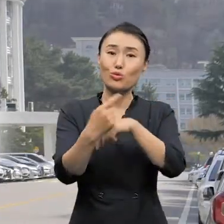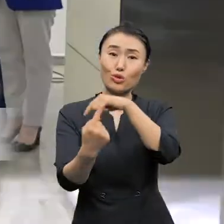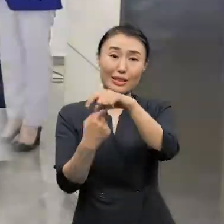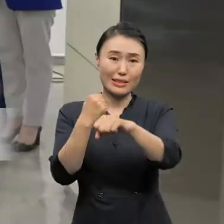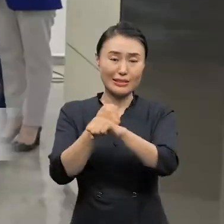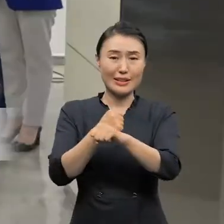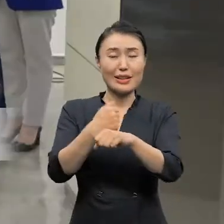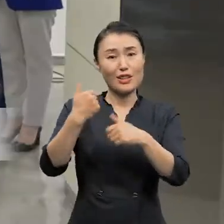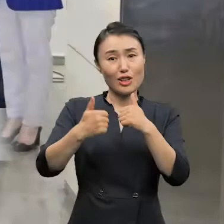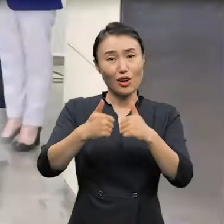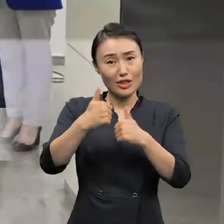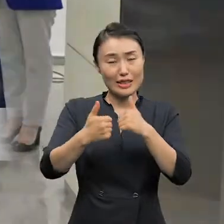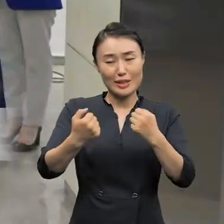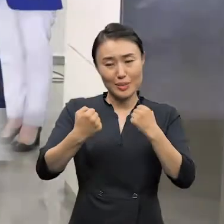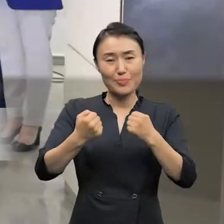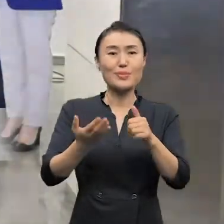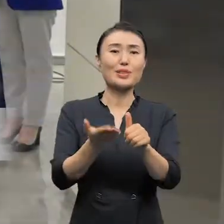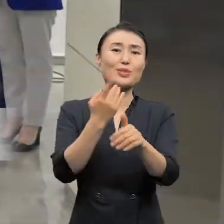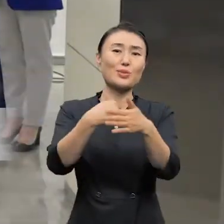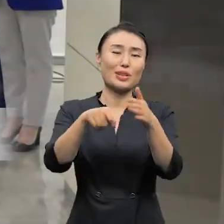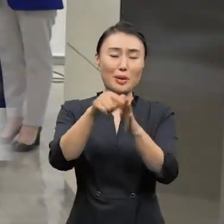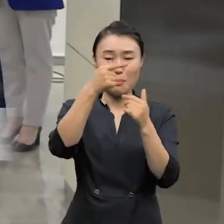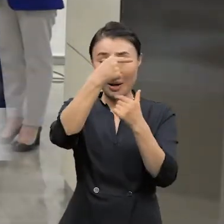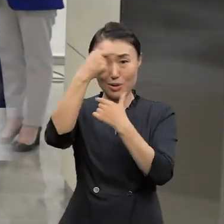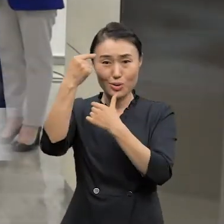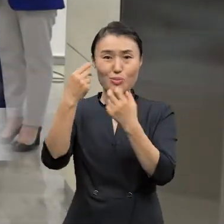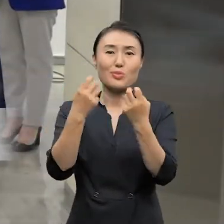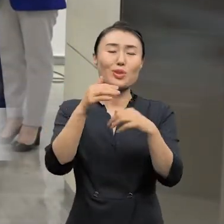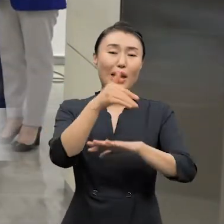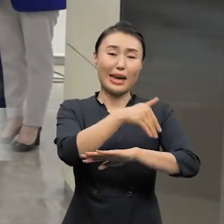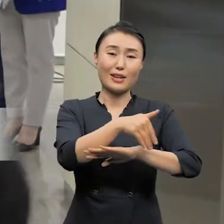경쟁력 제고를 위한 맞춤형 대책을 수립할 계획입니다.